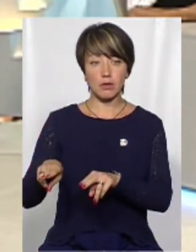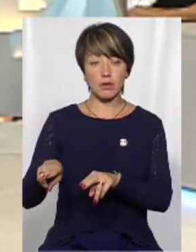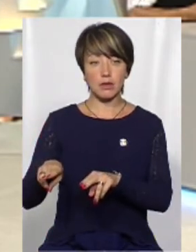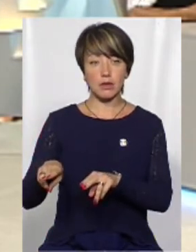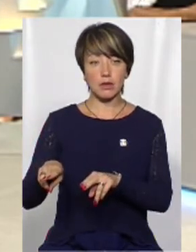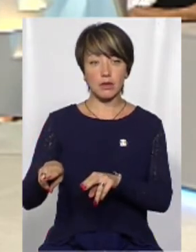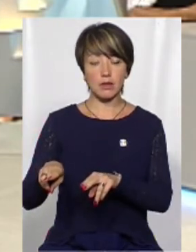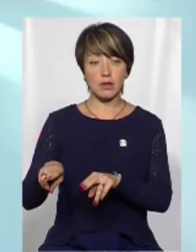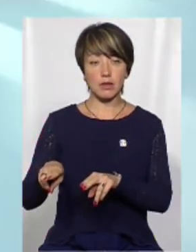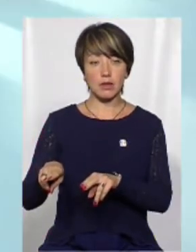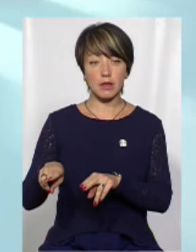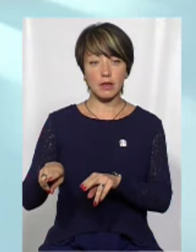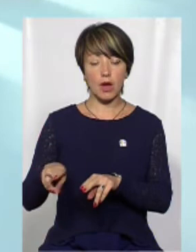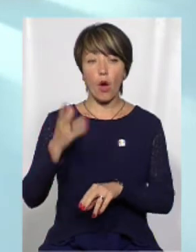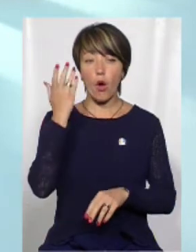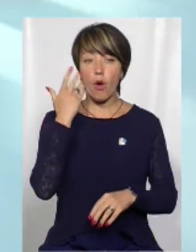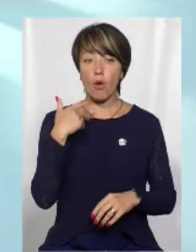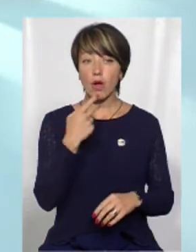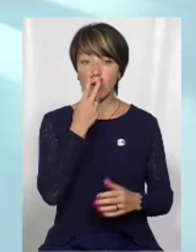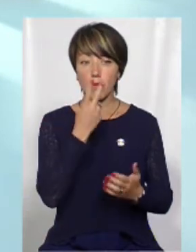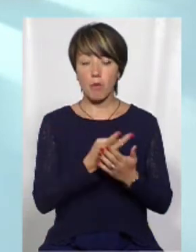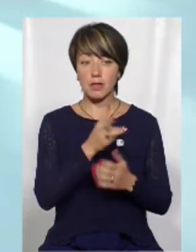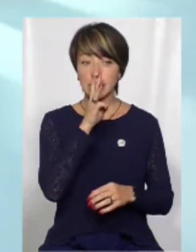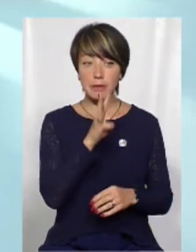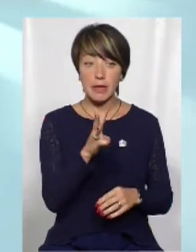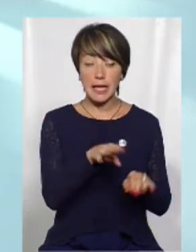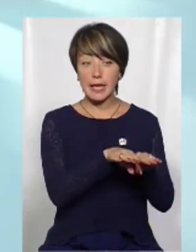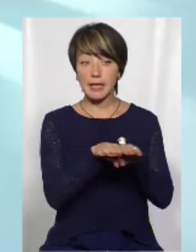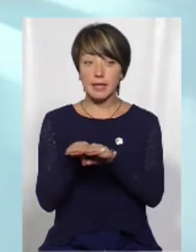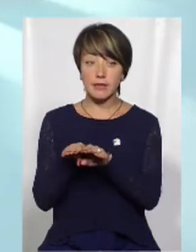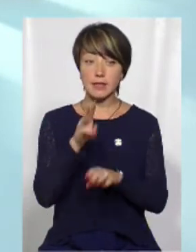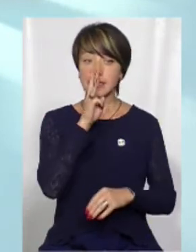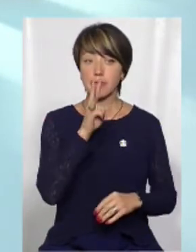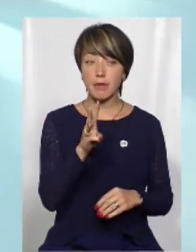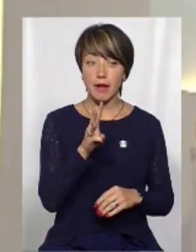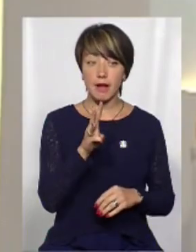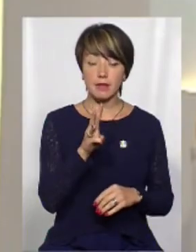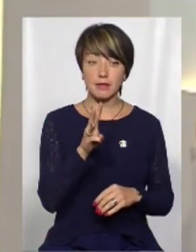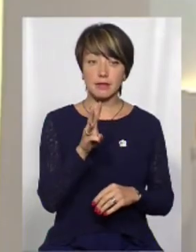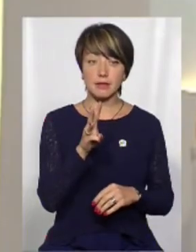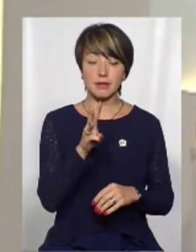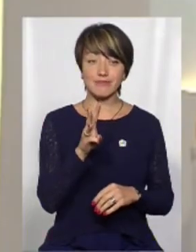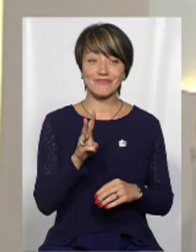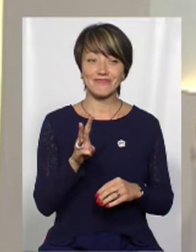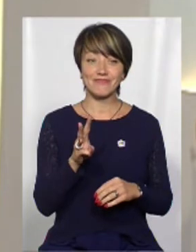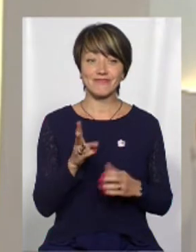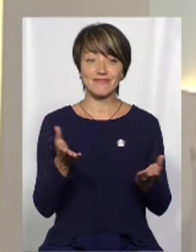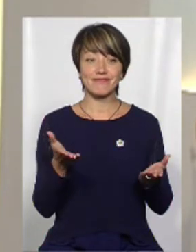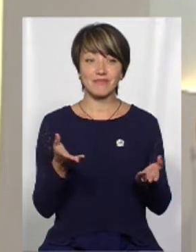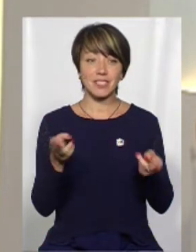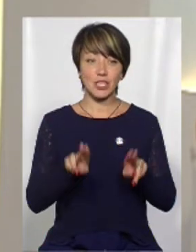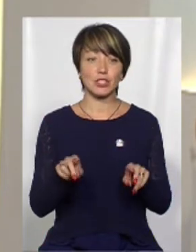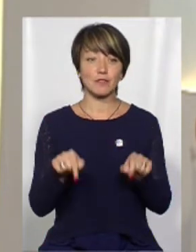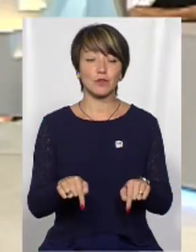des salaires, і він, коли він побачив зарплату, рівень заробітної плати, on est resté ici. Він залишився